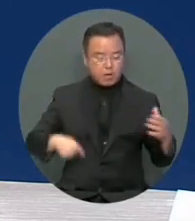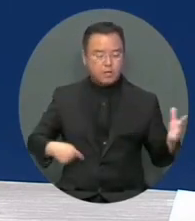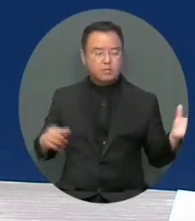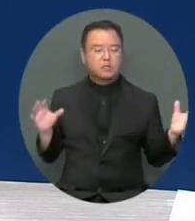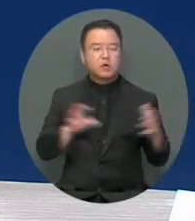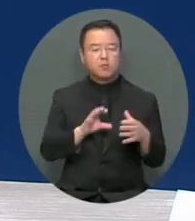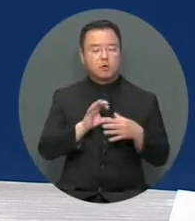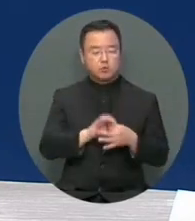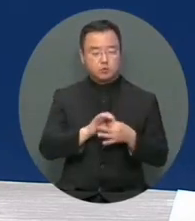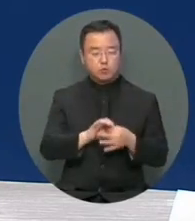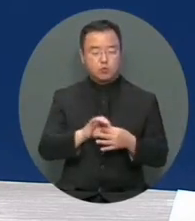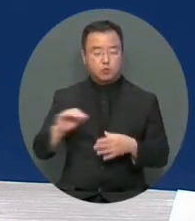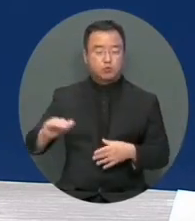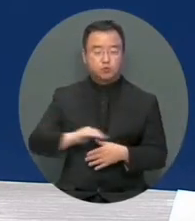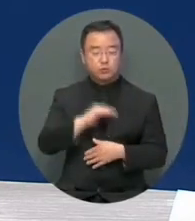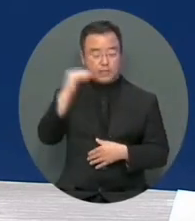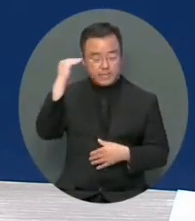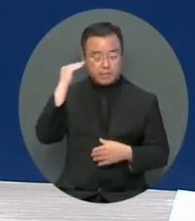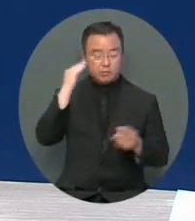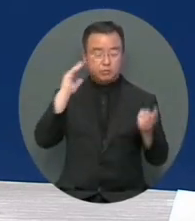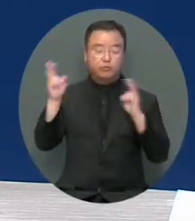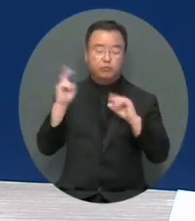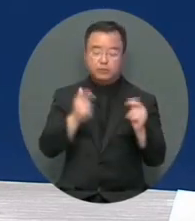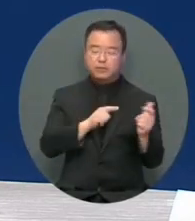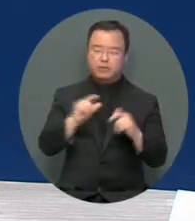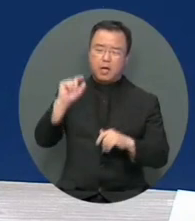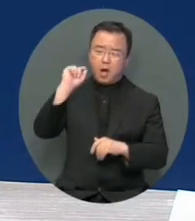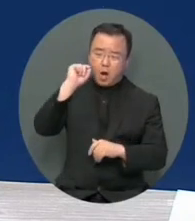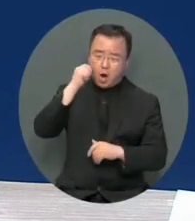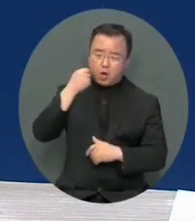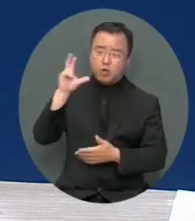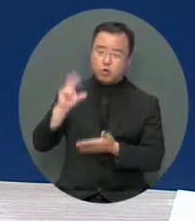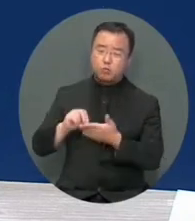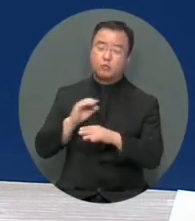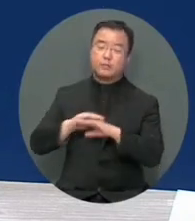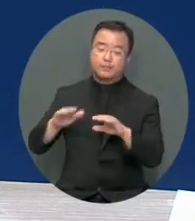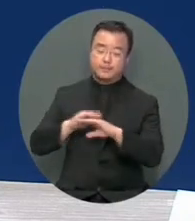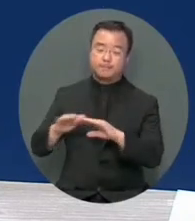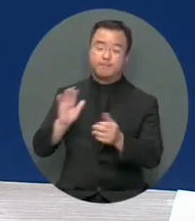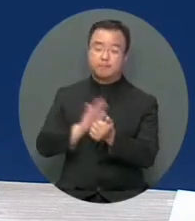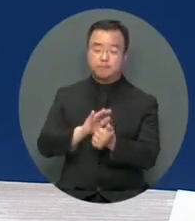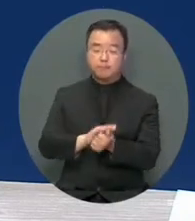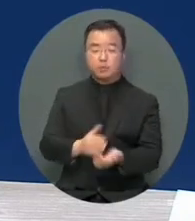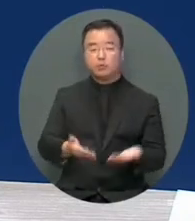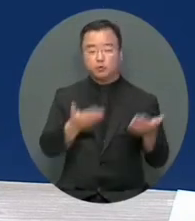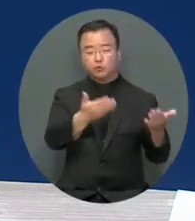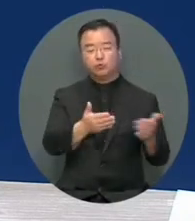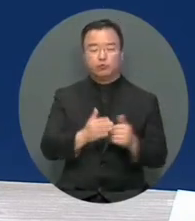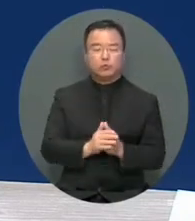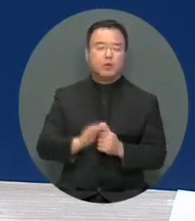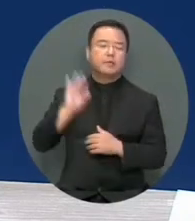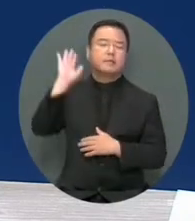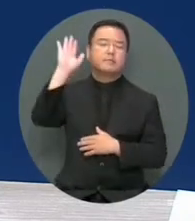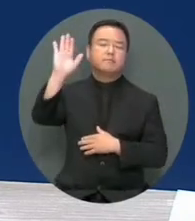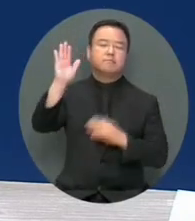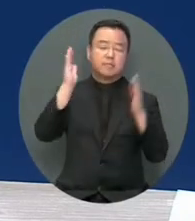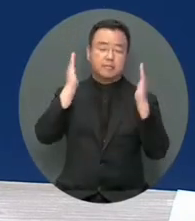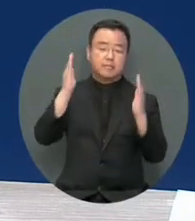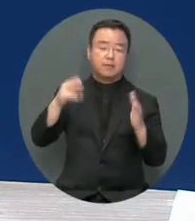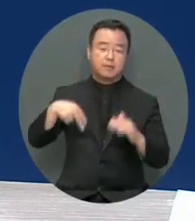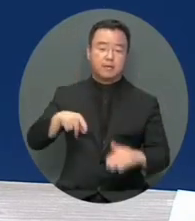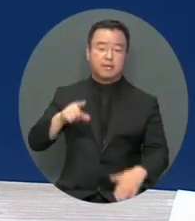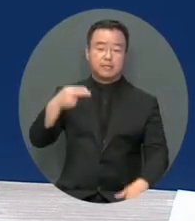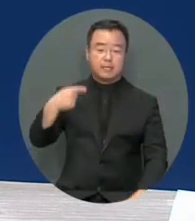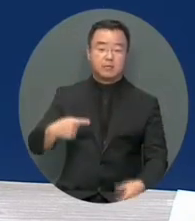우리 기업들의 어려운 현실적인 문제들을 좀 풀어주는 걸 도와주고 미래를 향해서도 사드 때와